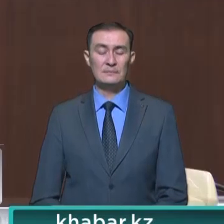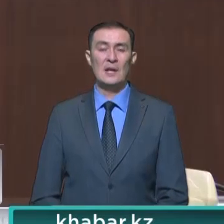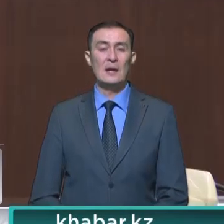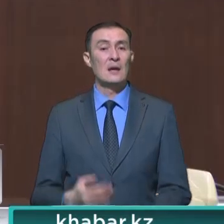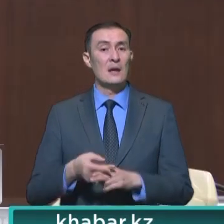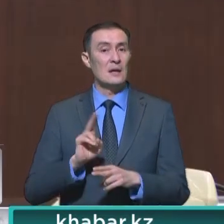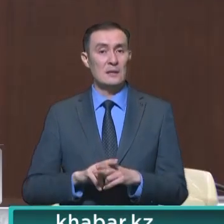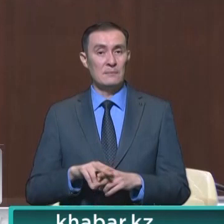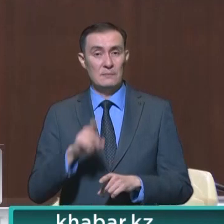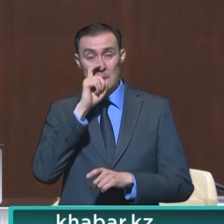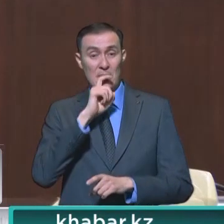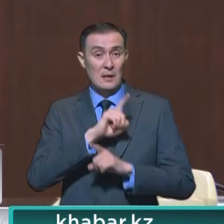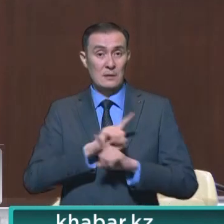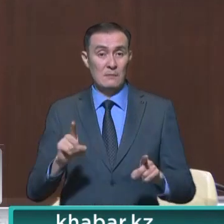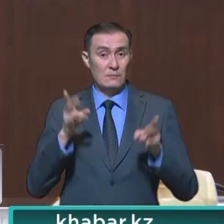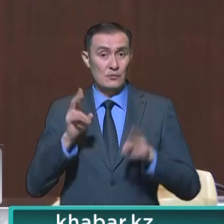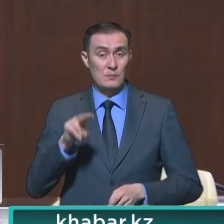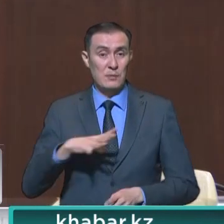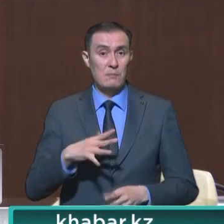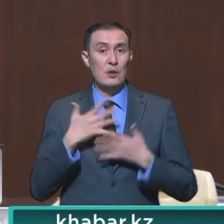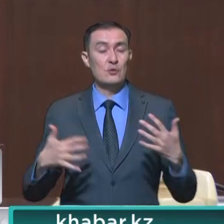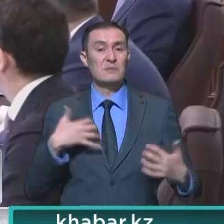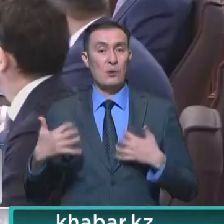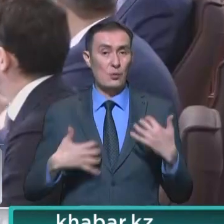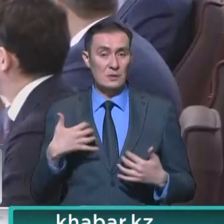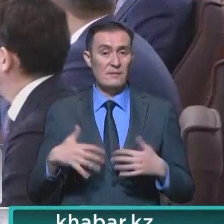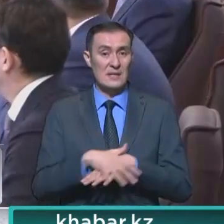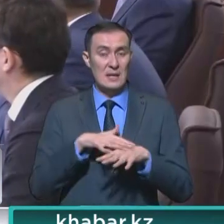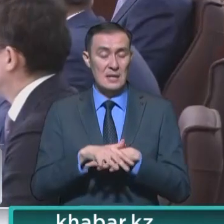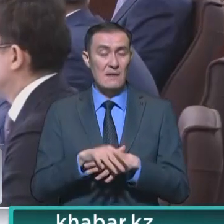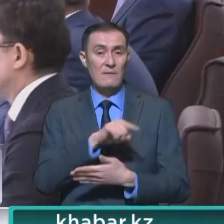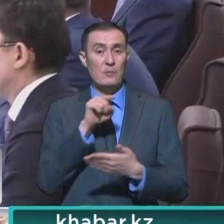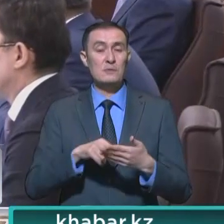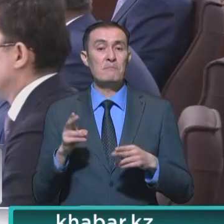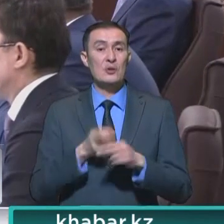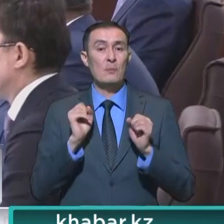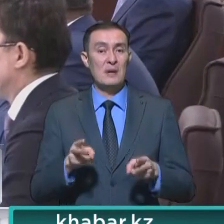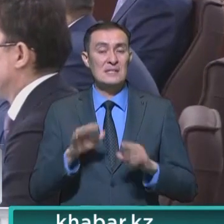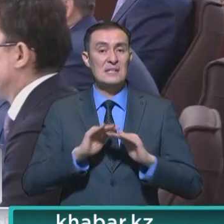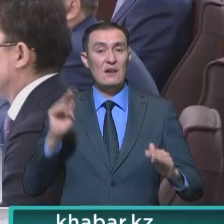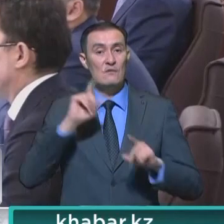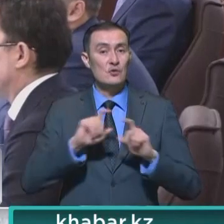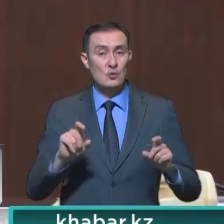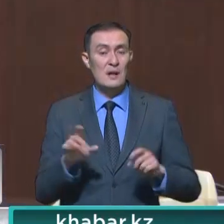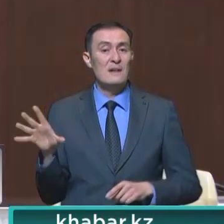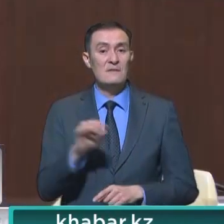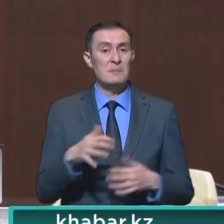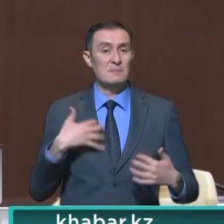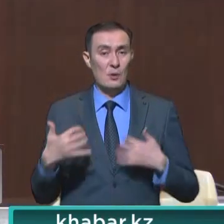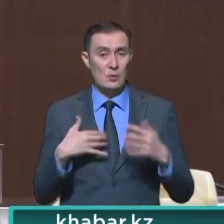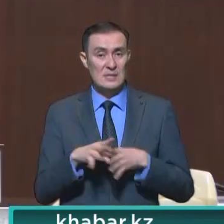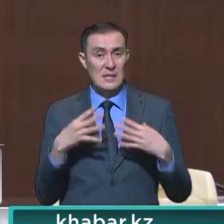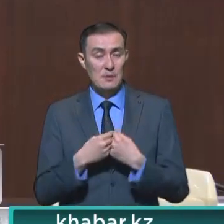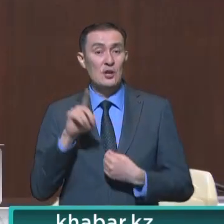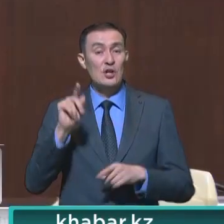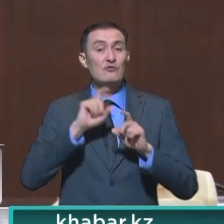Это очень неординарный случай. Он вызвал большую обеспокоенность в обществе. Вопрос безопасности детей в школах волнует все семьи. Как мы видим, даже